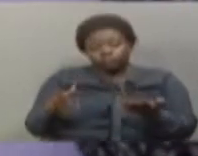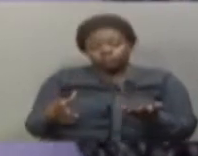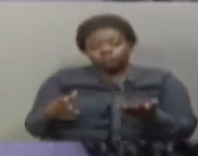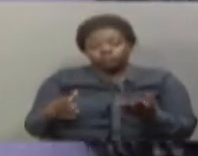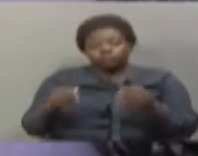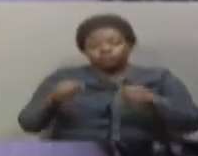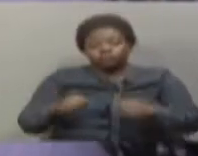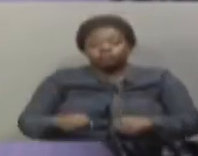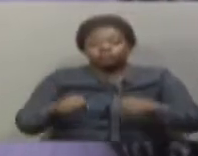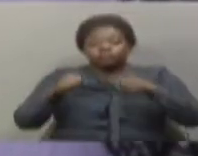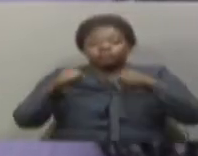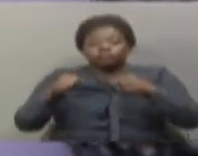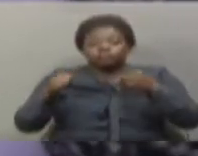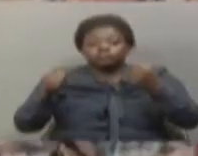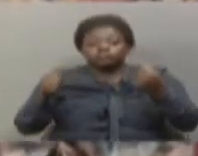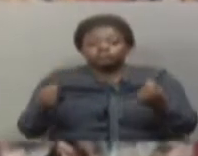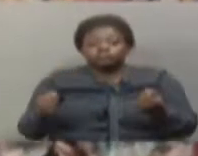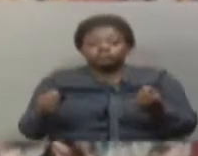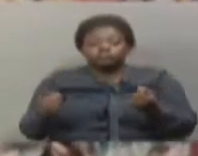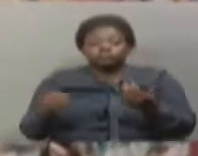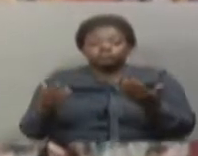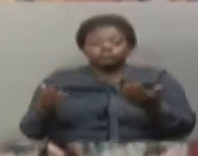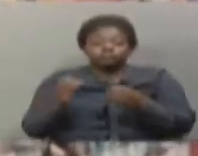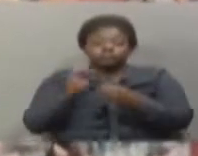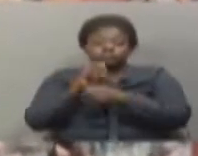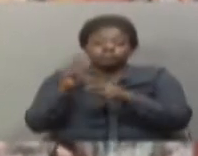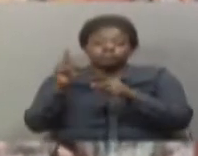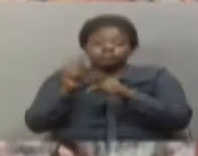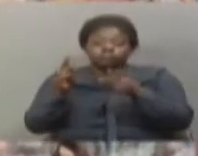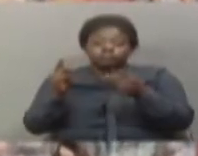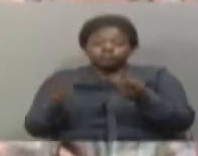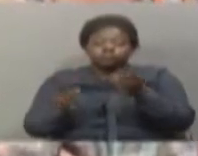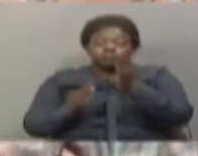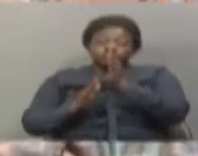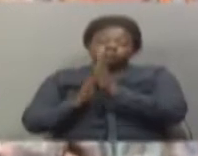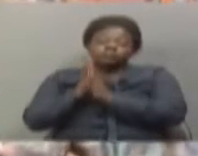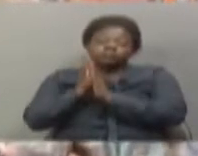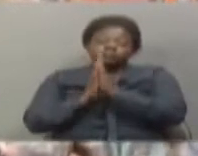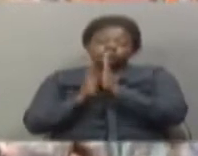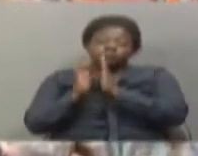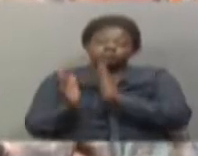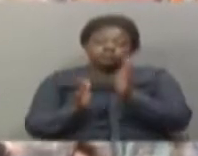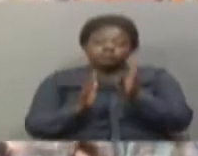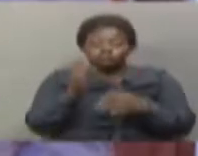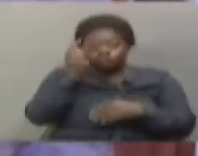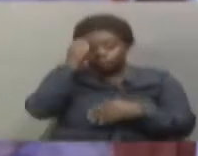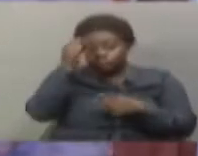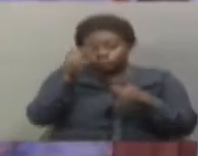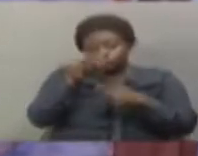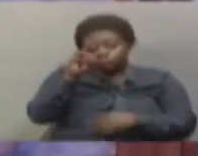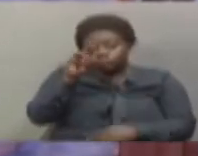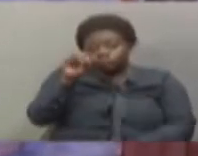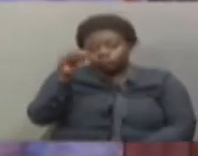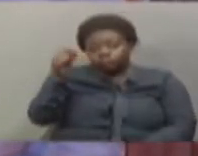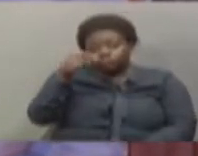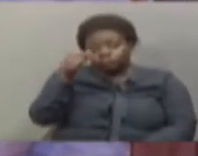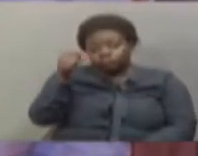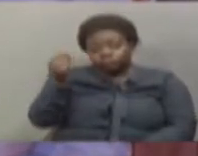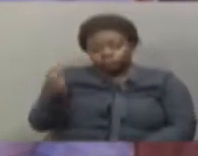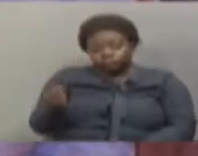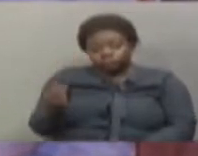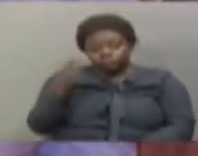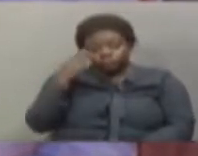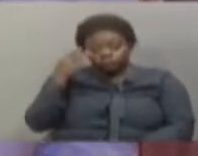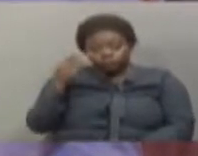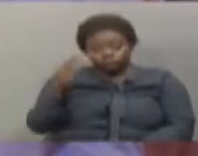omugenyi omukulu Brigadier General Damulira Christophe awabudde n'abantu okwettanira enteekateeka za gavumenti omuli ey'emyoga ne Parish Development Model okulaba